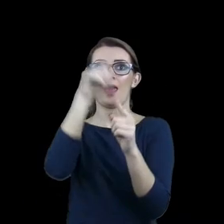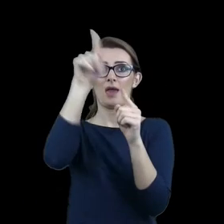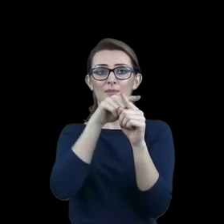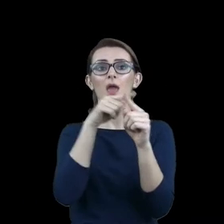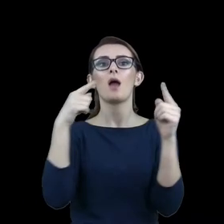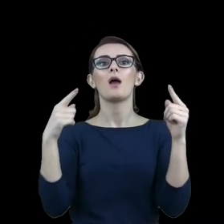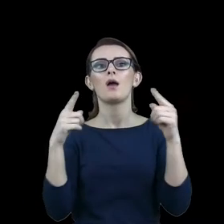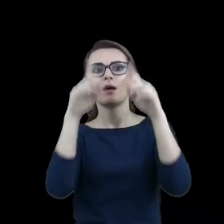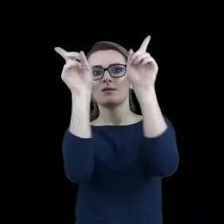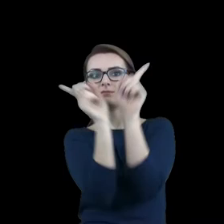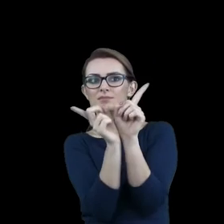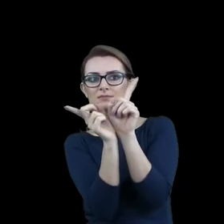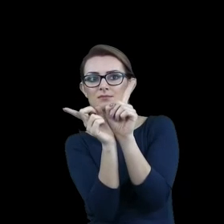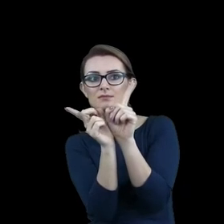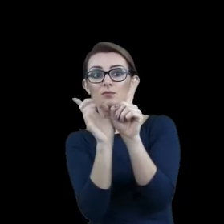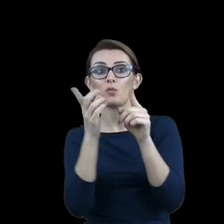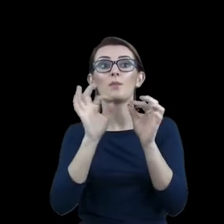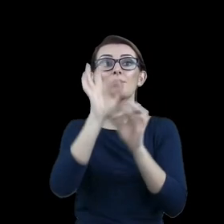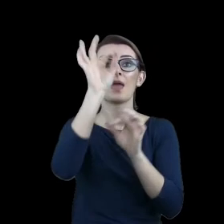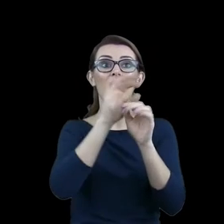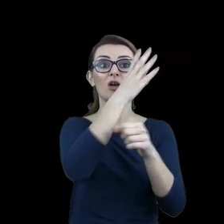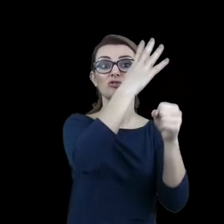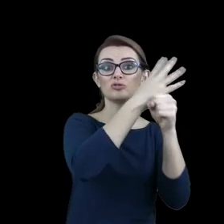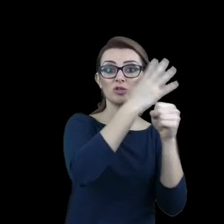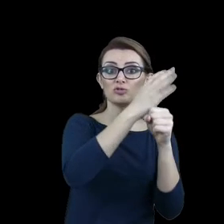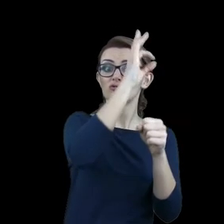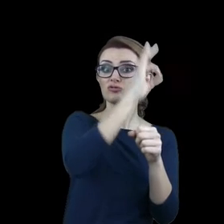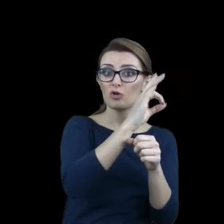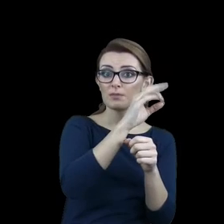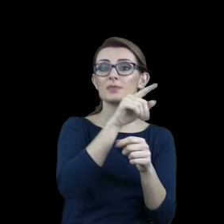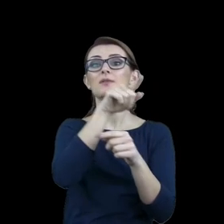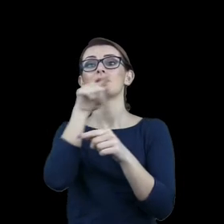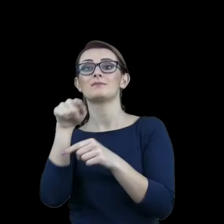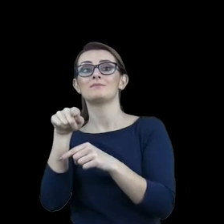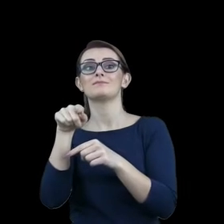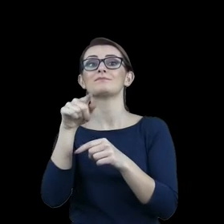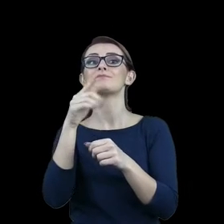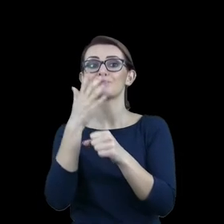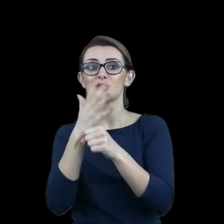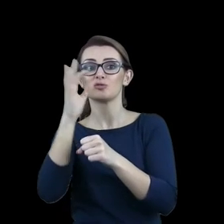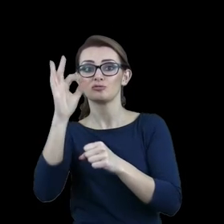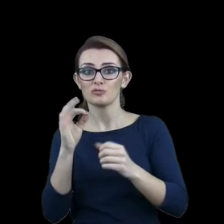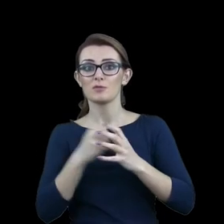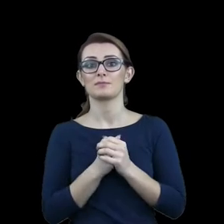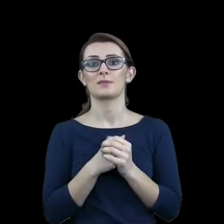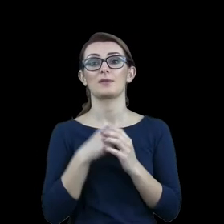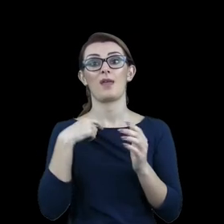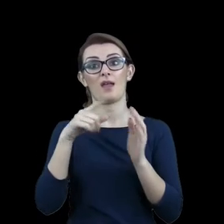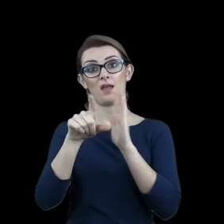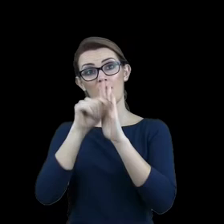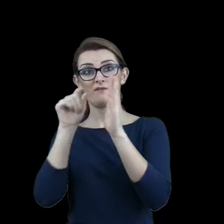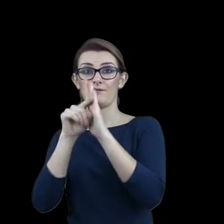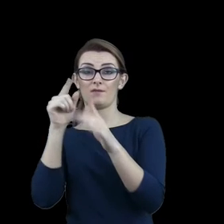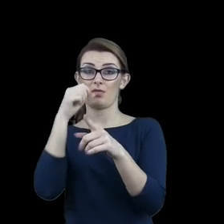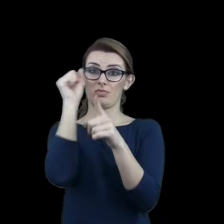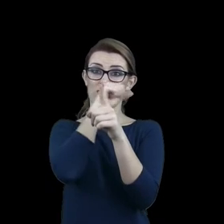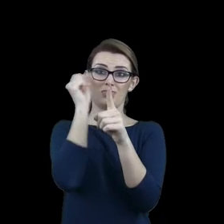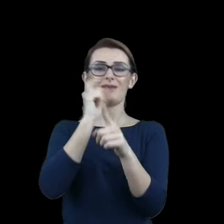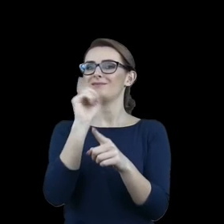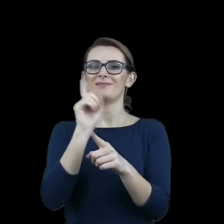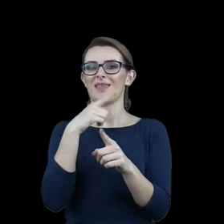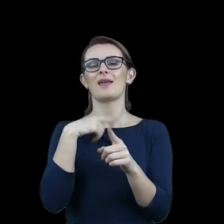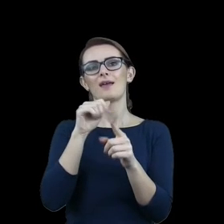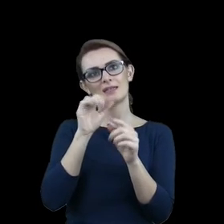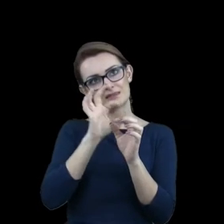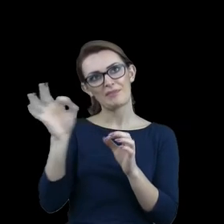O to jest wspólny wierzchołek. No i miara tego kąta to jest 40 stopni, zgodnie z moim założeniem. No i te kąty,